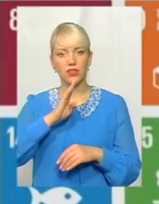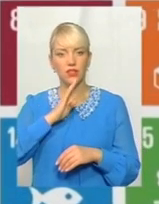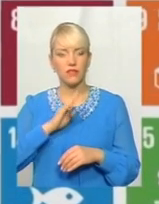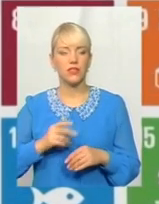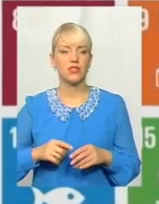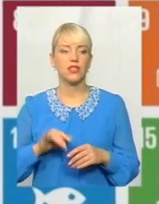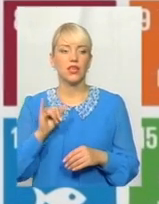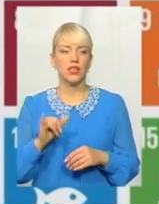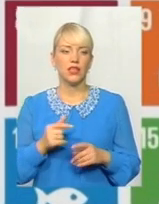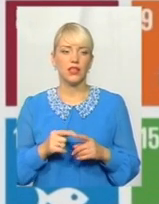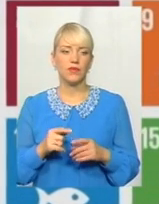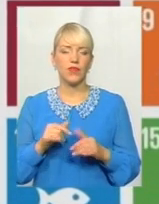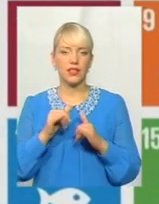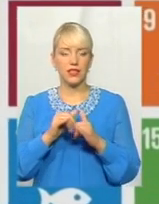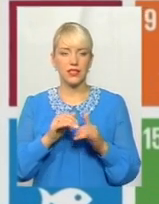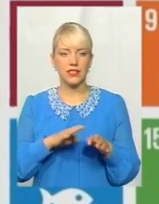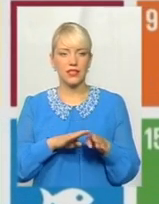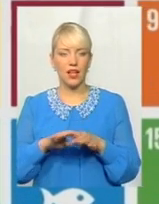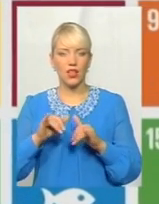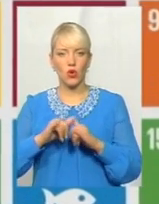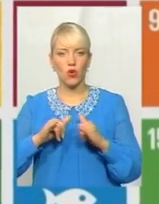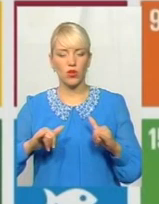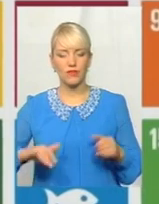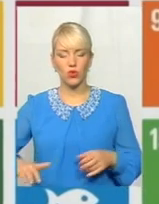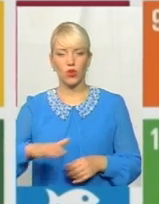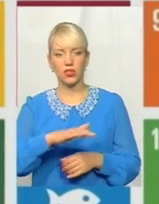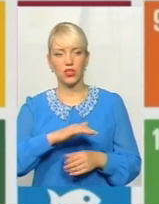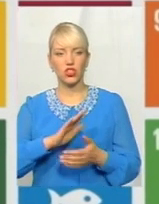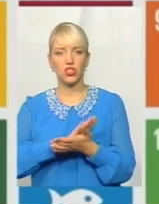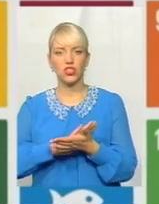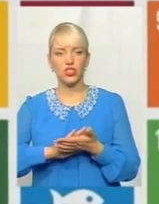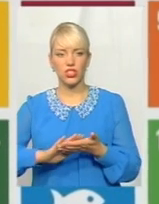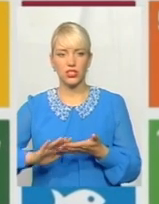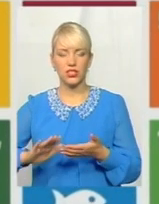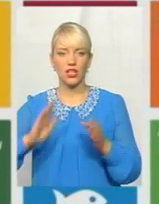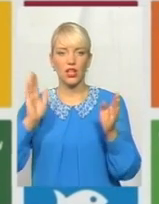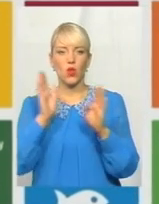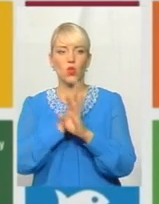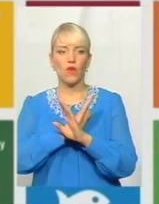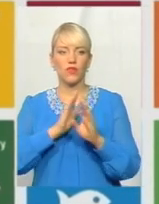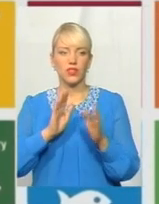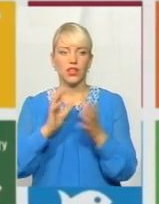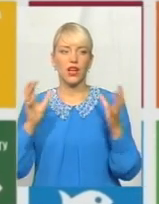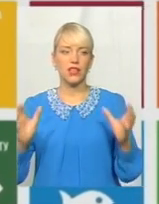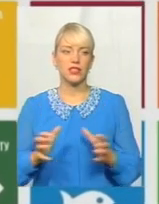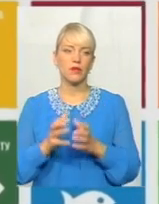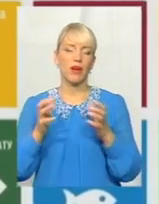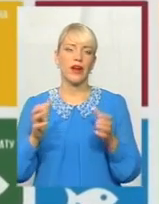світу і територій, також це чисте довкілля, збереження